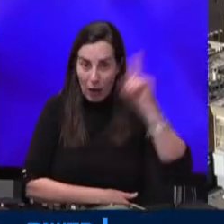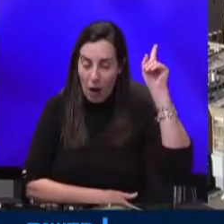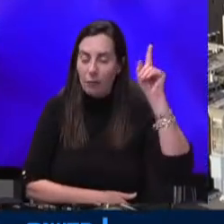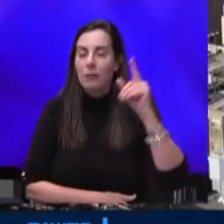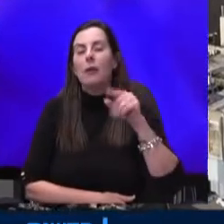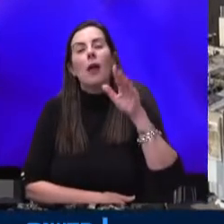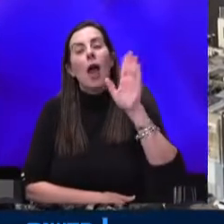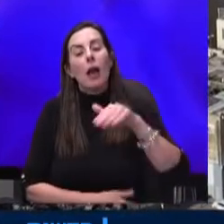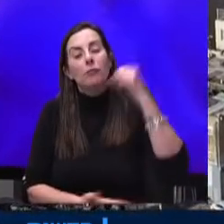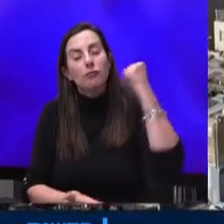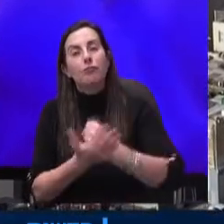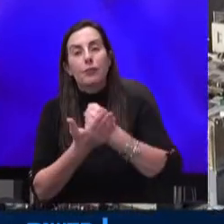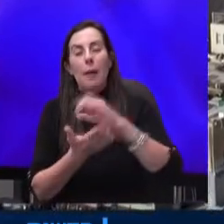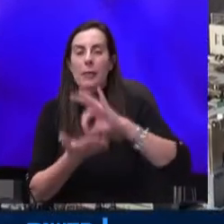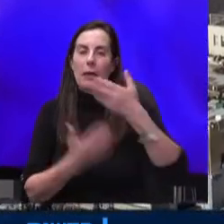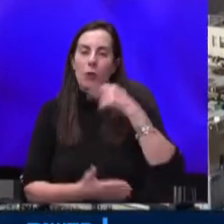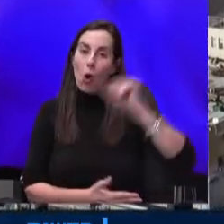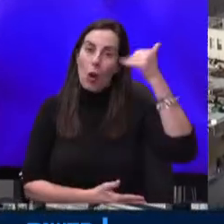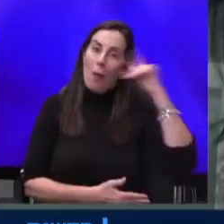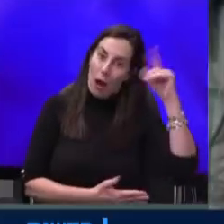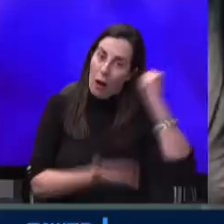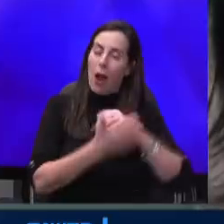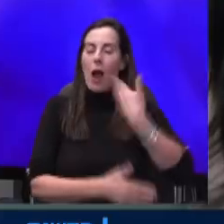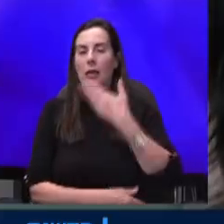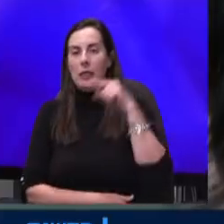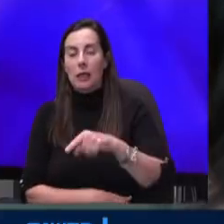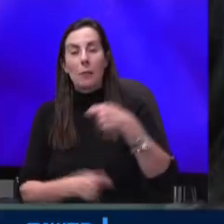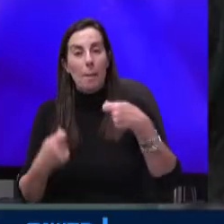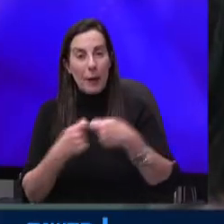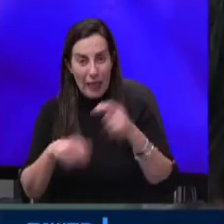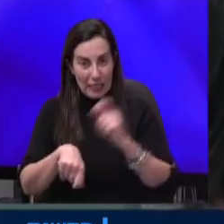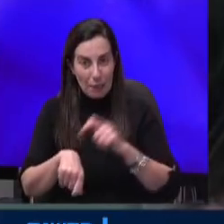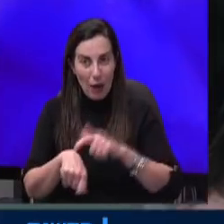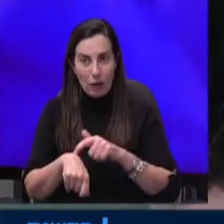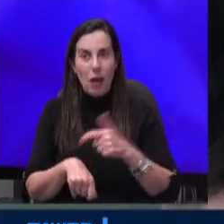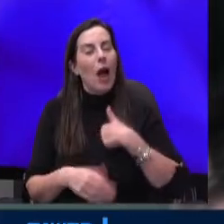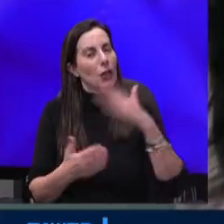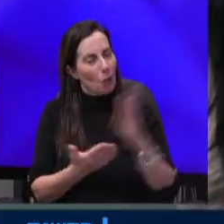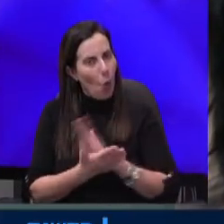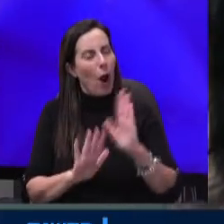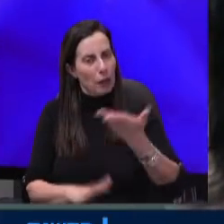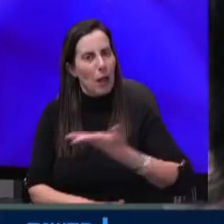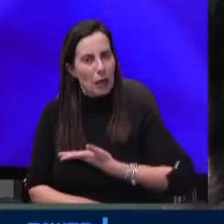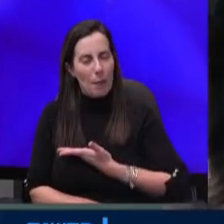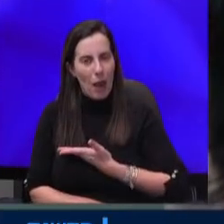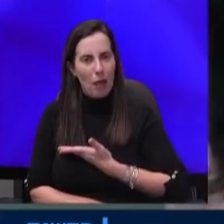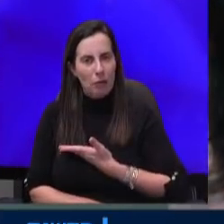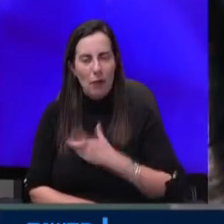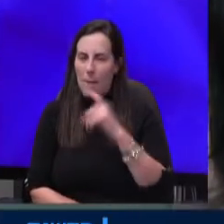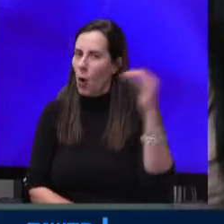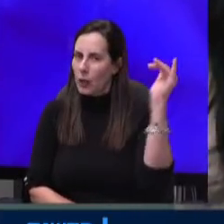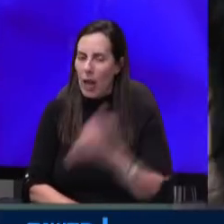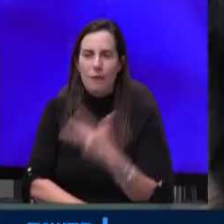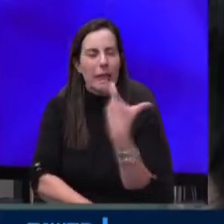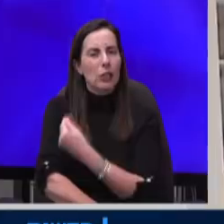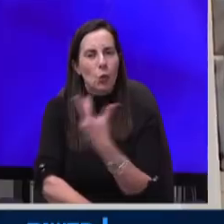הבריאות בישראל. מבחינת לוחות הזמנים, אנחנו ערוכים לקליטת מאות אלפי חיסונים